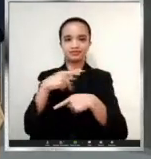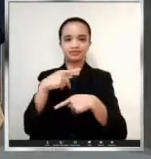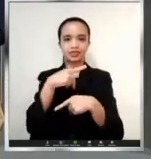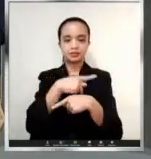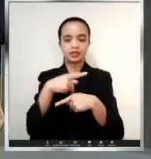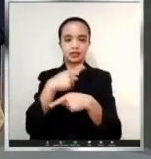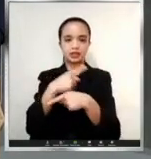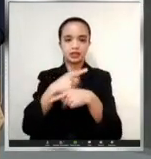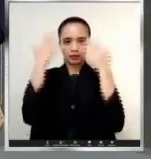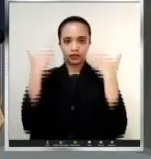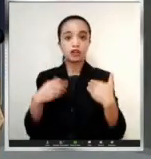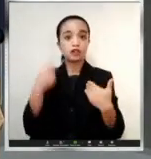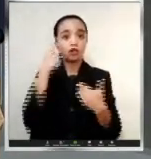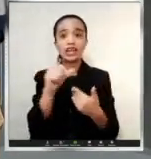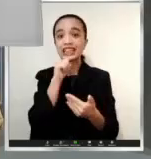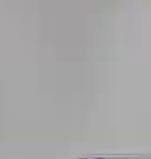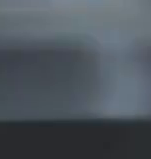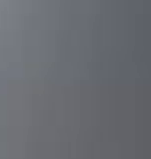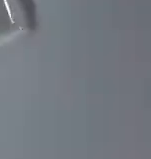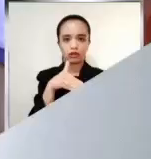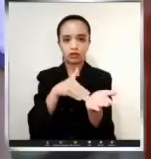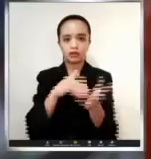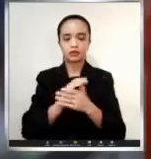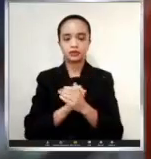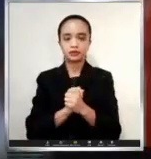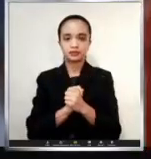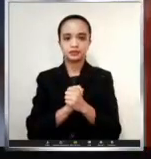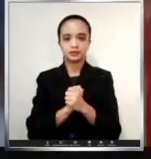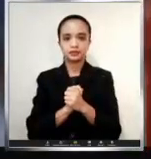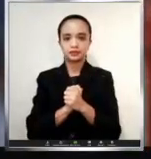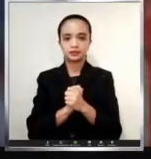non-doctors. Narito ang aking chika.